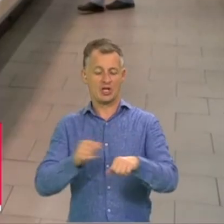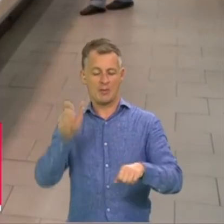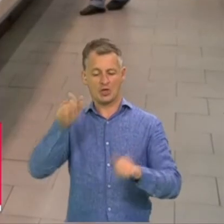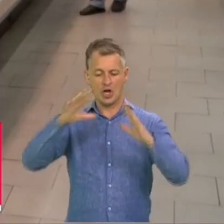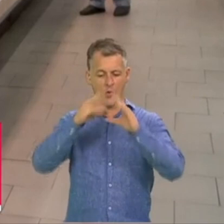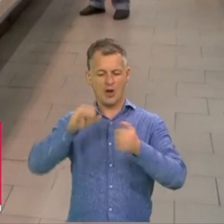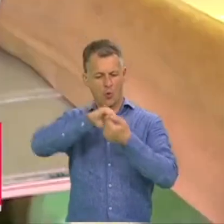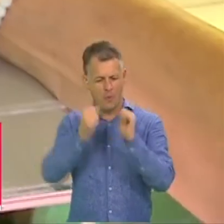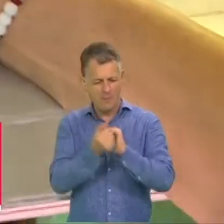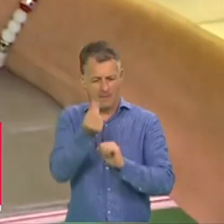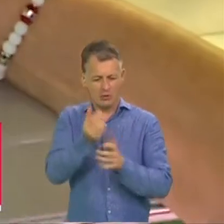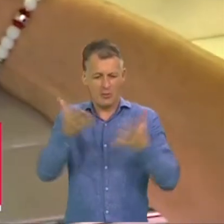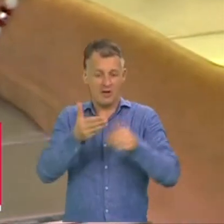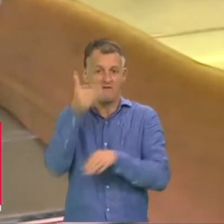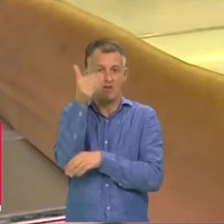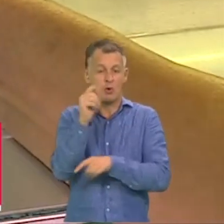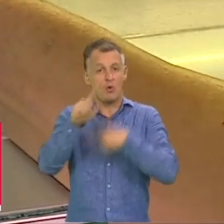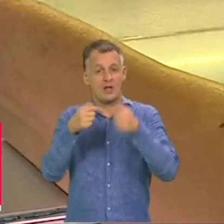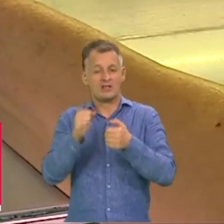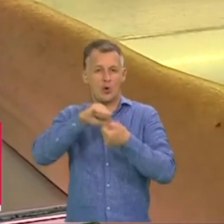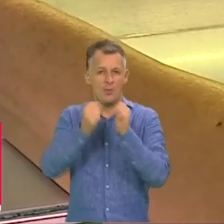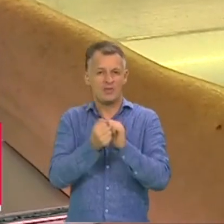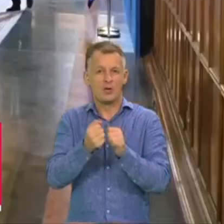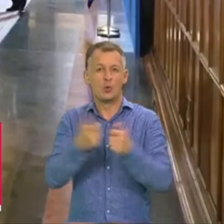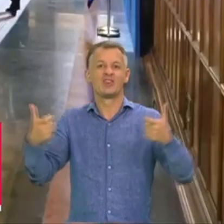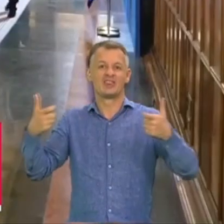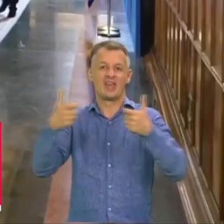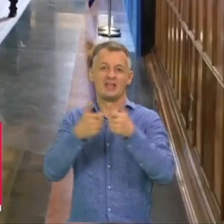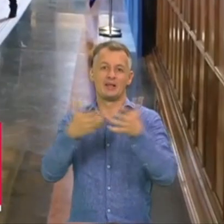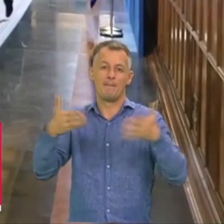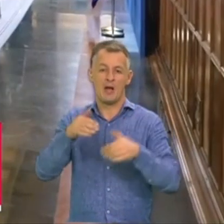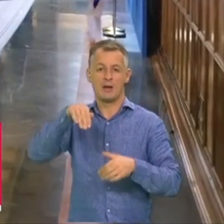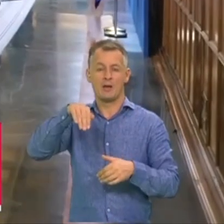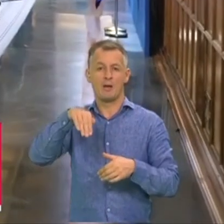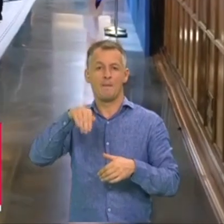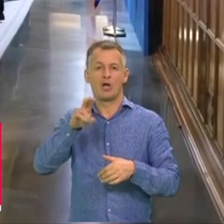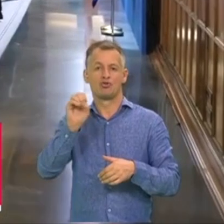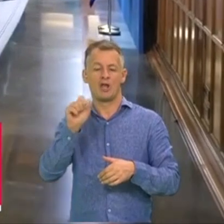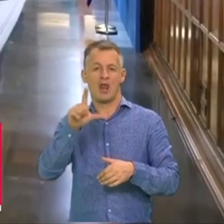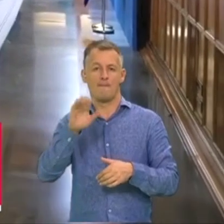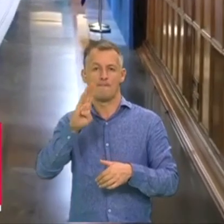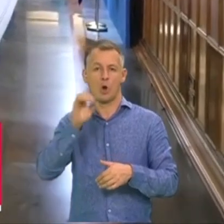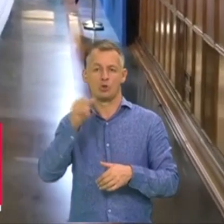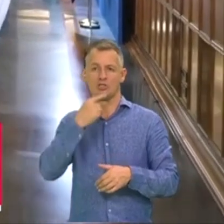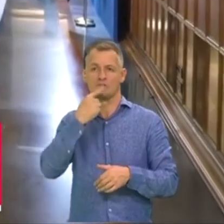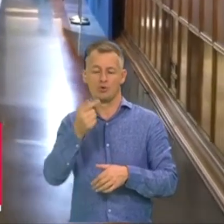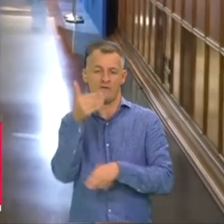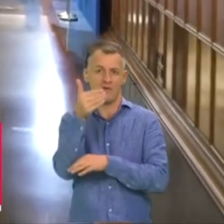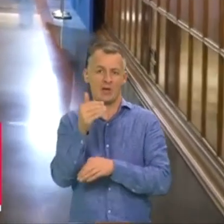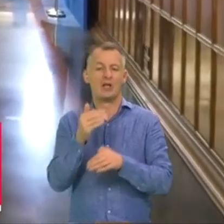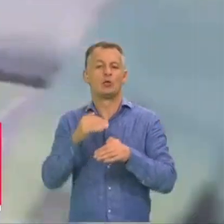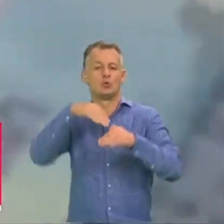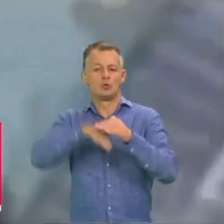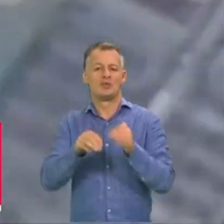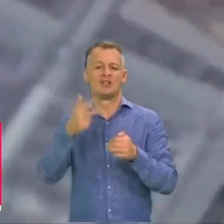cu prețurile mari, firmele ar urma să se lupte cu taxele mărite. Marcel Boloș confirmă că micro-întreprinderile cu cifra de afaceri sub 300.000 de lei vor plăti